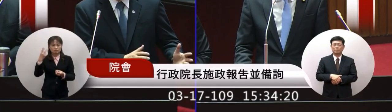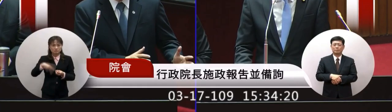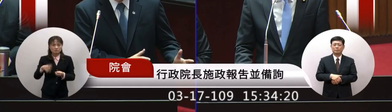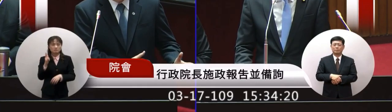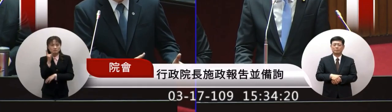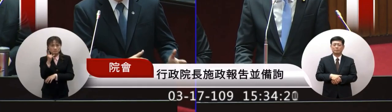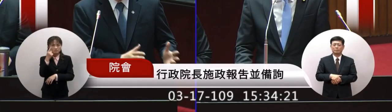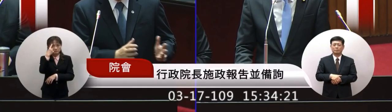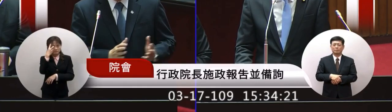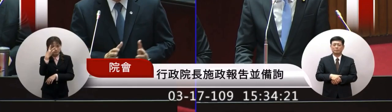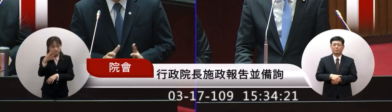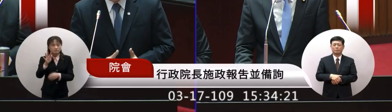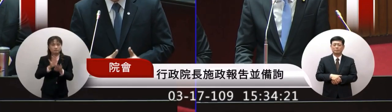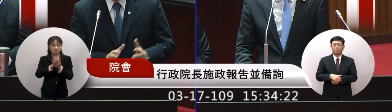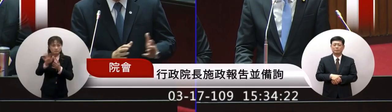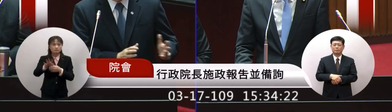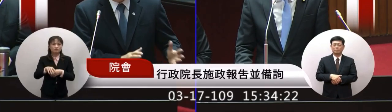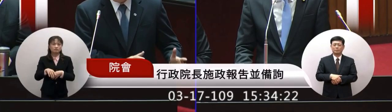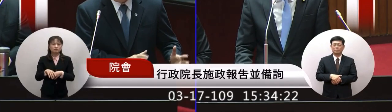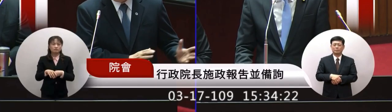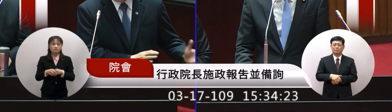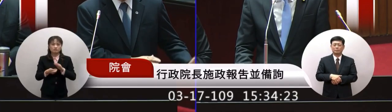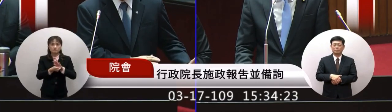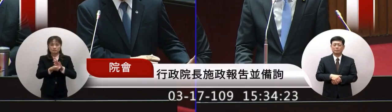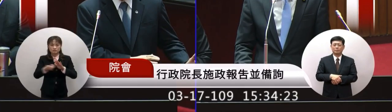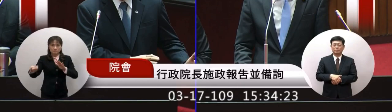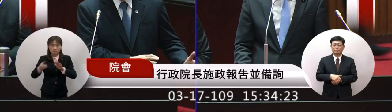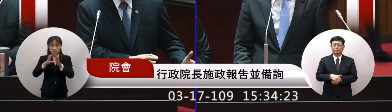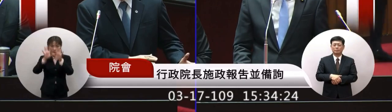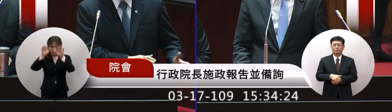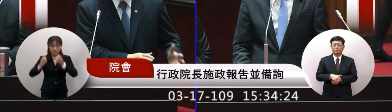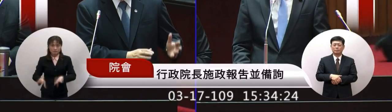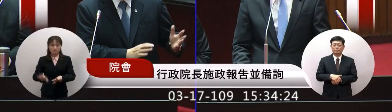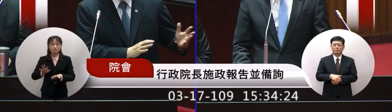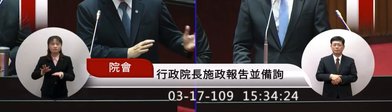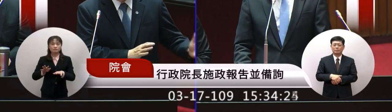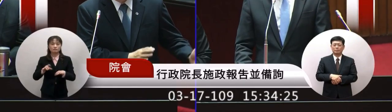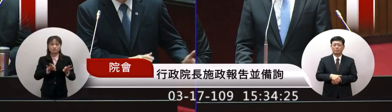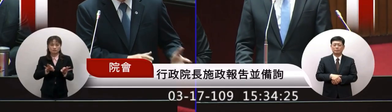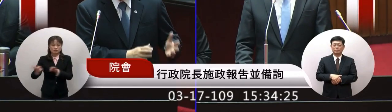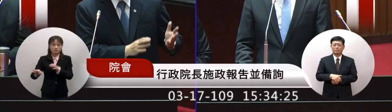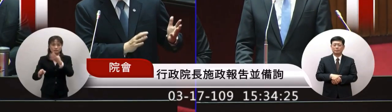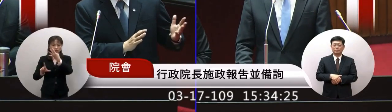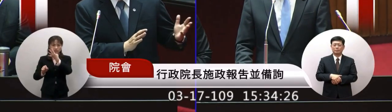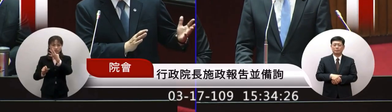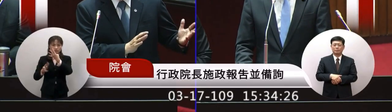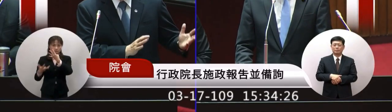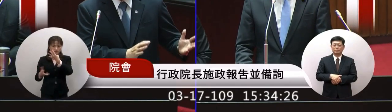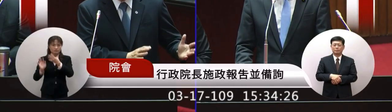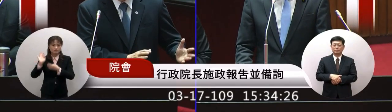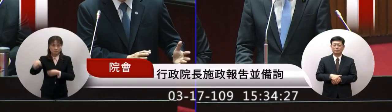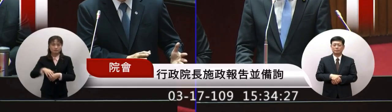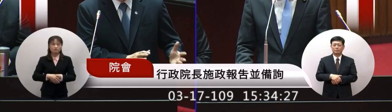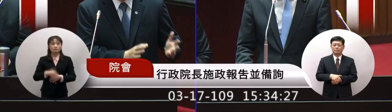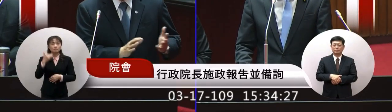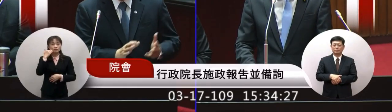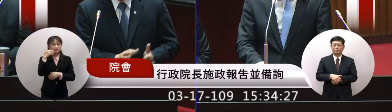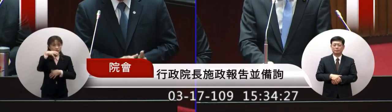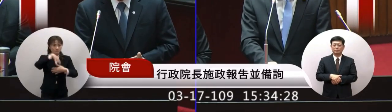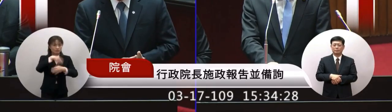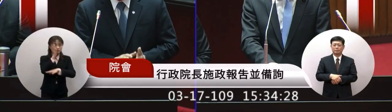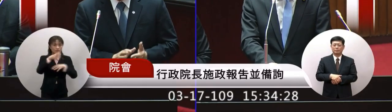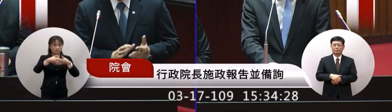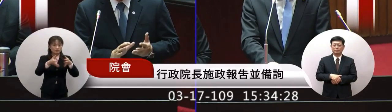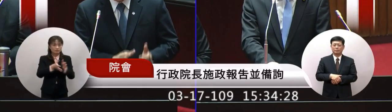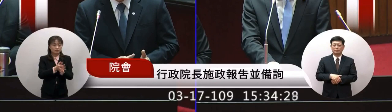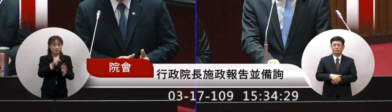也呢这个拆迁也延到四月八号以后。那么如果是 内政部哈、哦、这